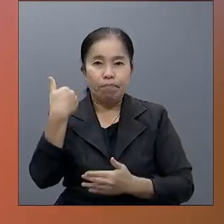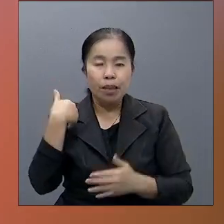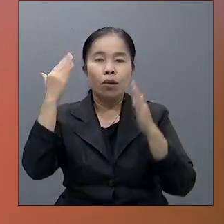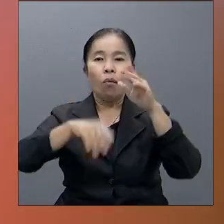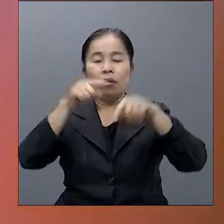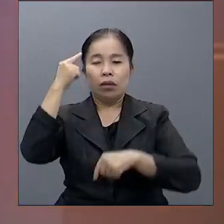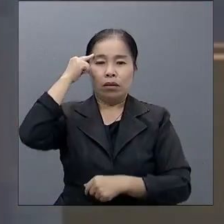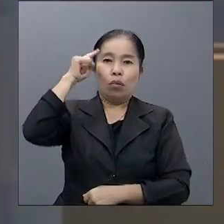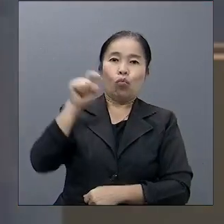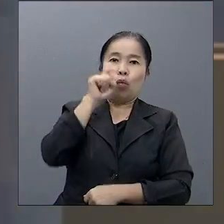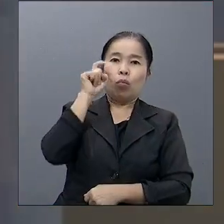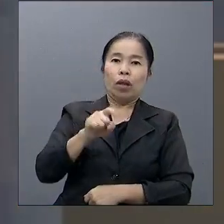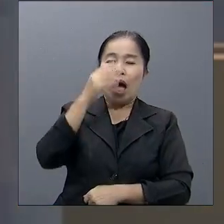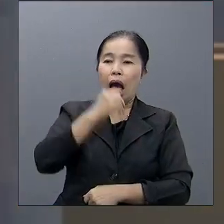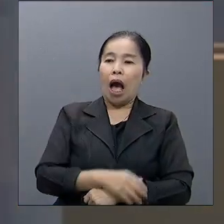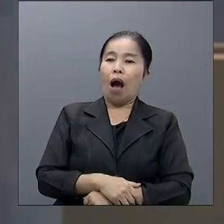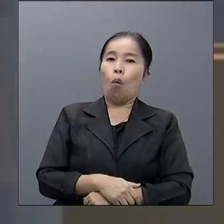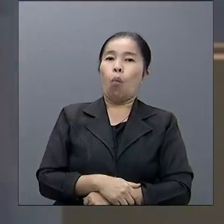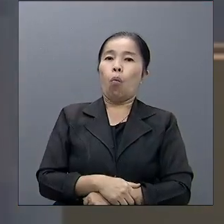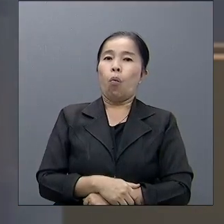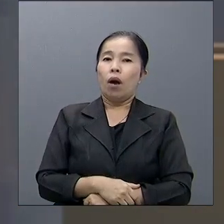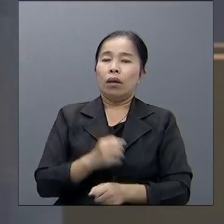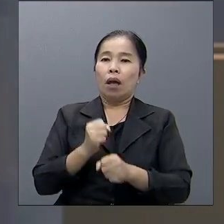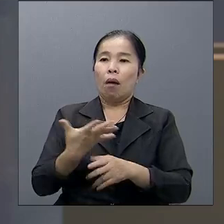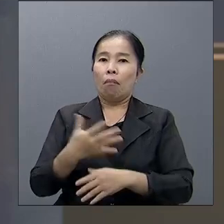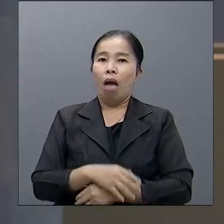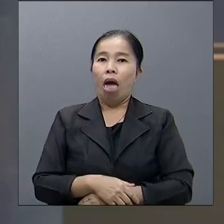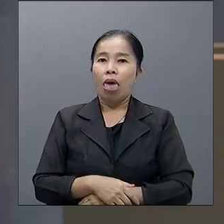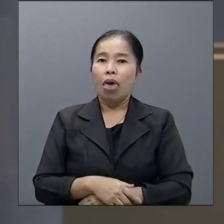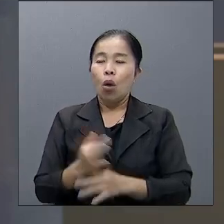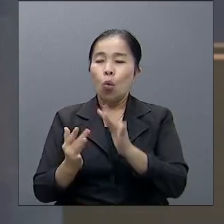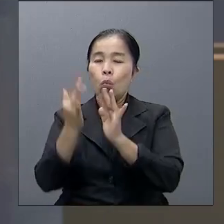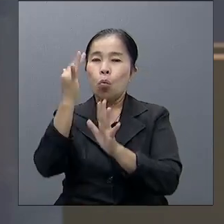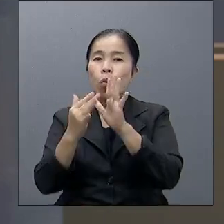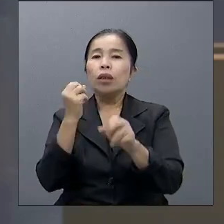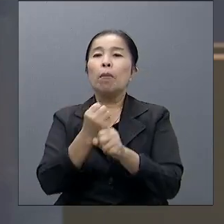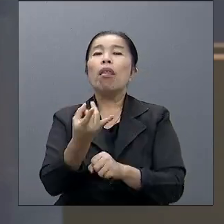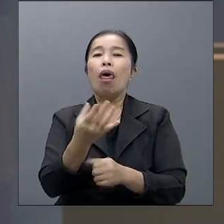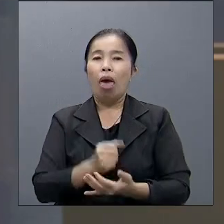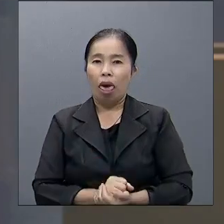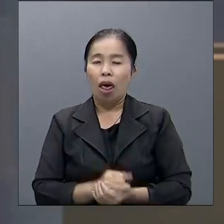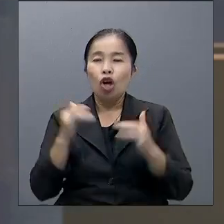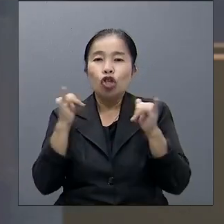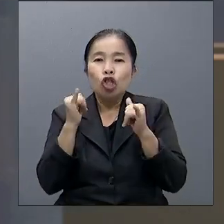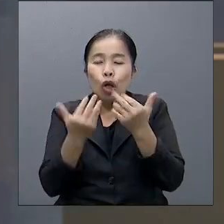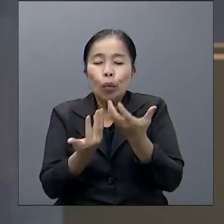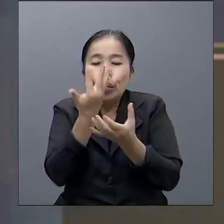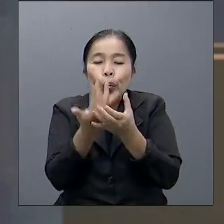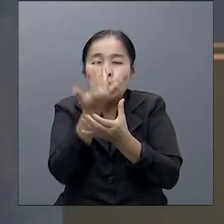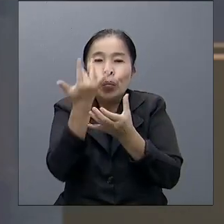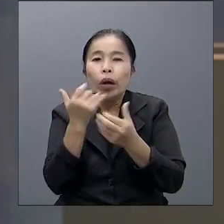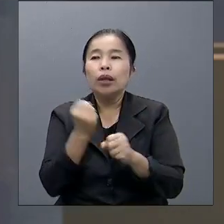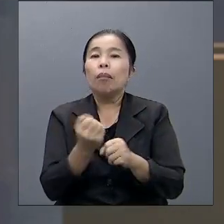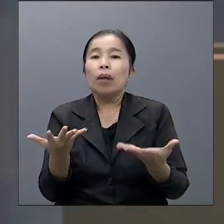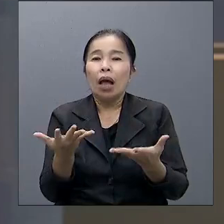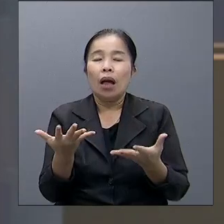ตั้งข้อสงสัยค่ะว่าเอ้าแล้วแบบนี้ไนโตรเจนเหลวมีไว้ทำอะไรถ้าจะใช้งานกับไนโตรเจนเหลวเนี่ยต้องใช้